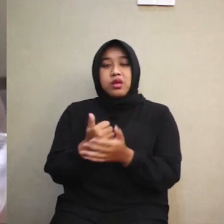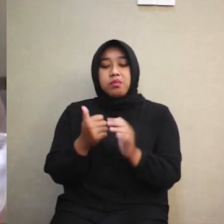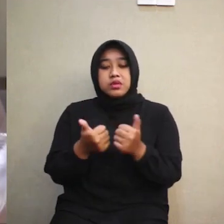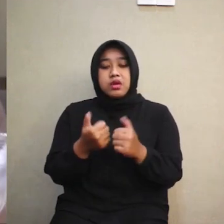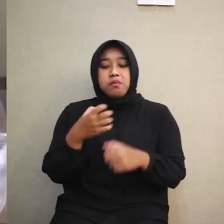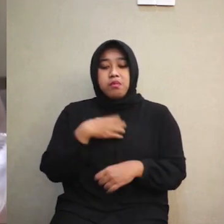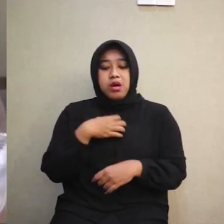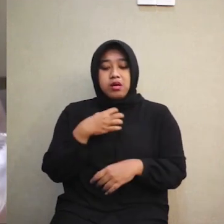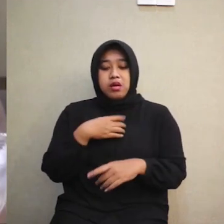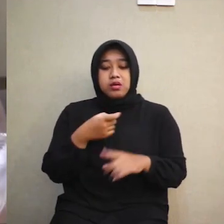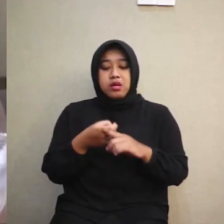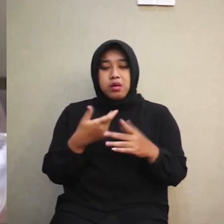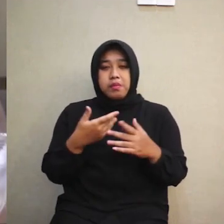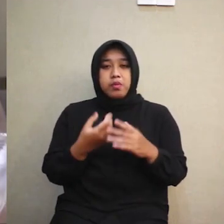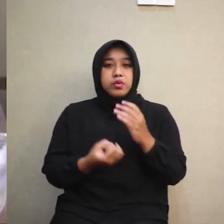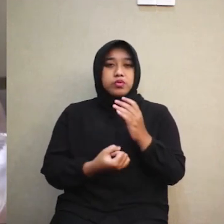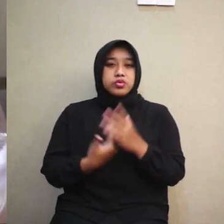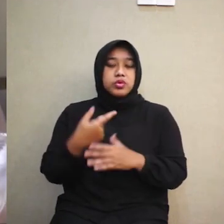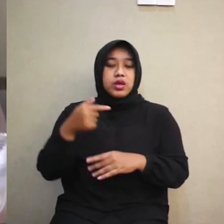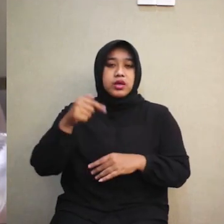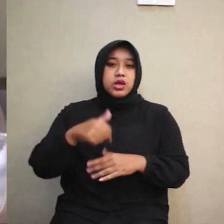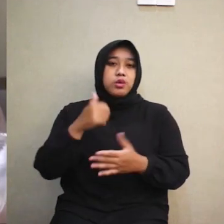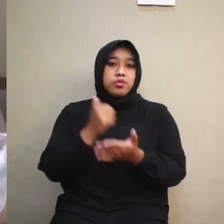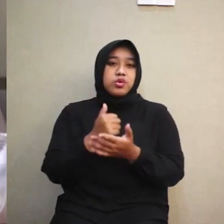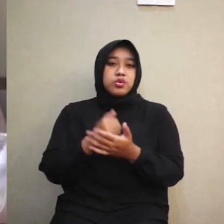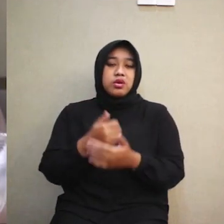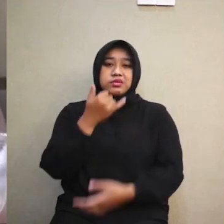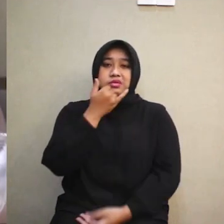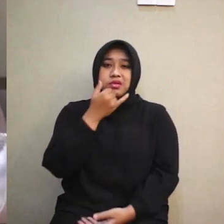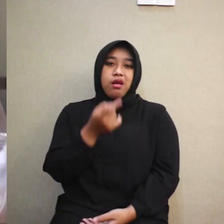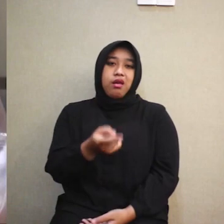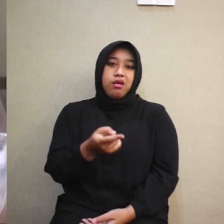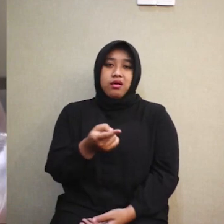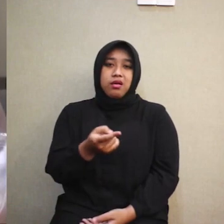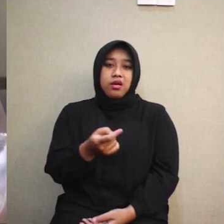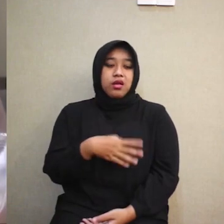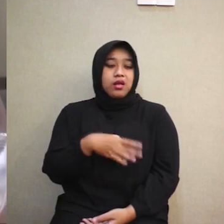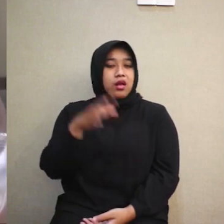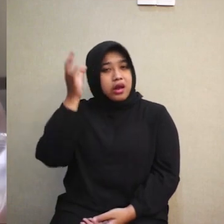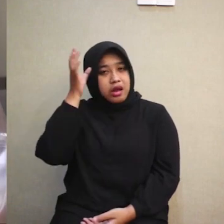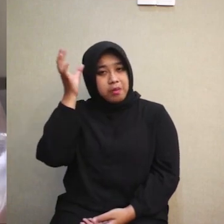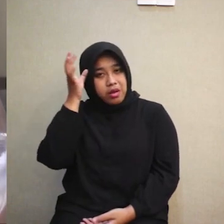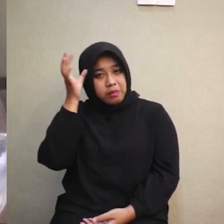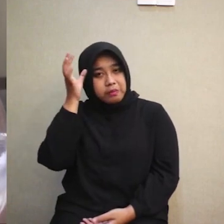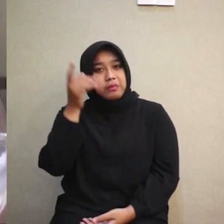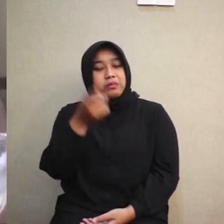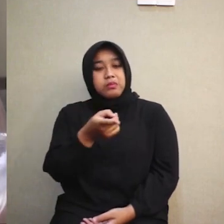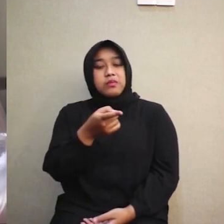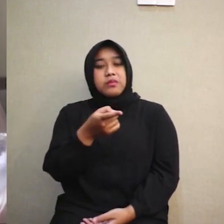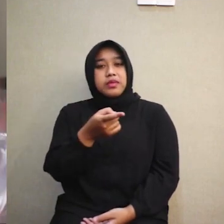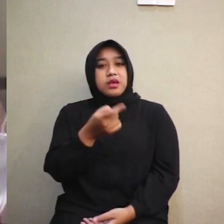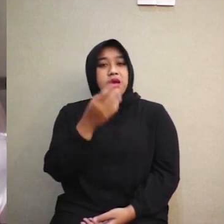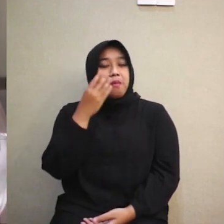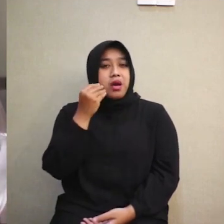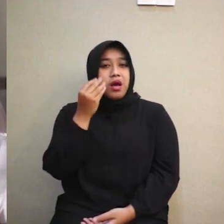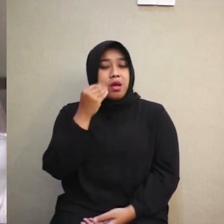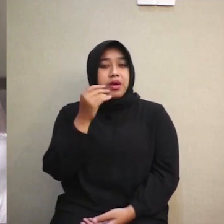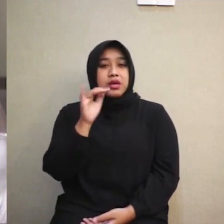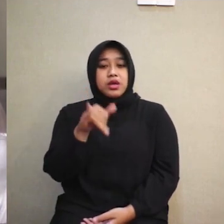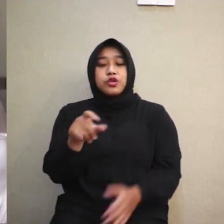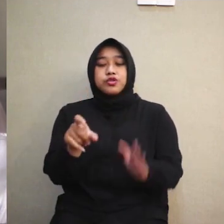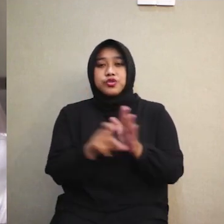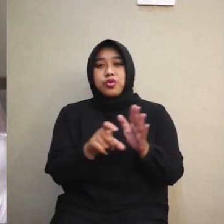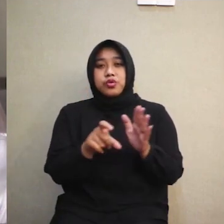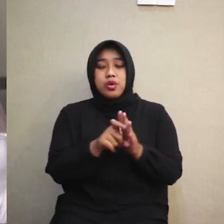pemaknaan dari implementator ini yang enggak benar gitu enggak enggak paham nah pengalaman misalnya